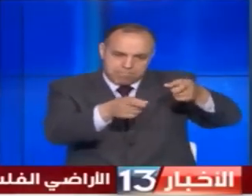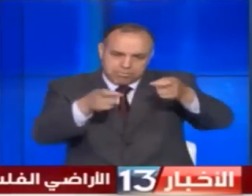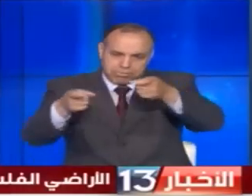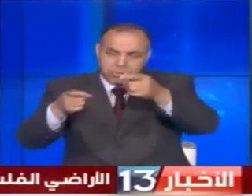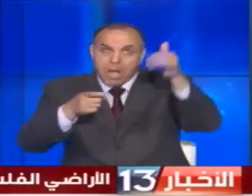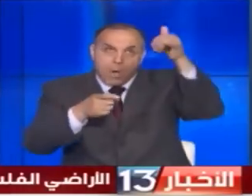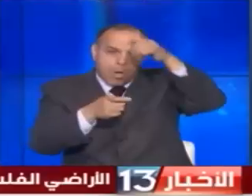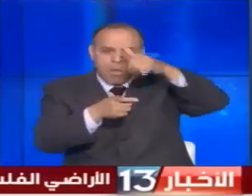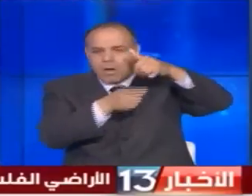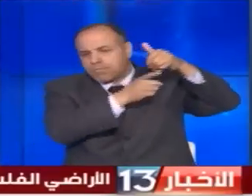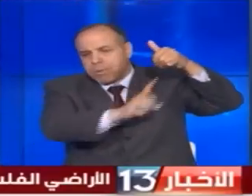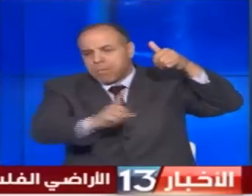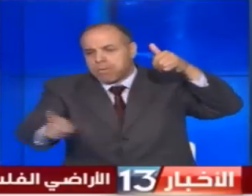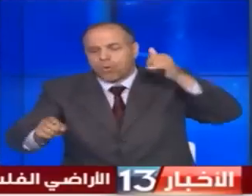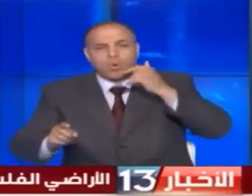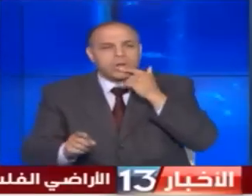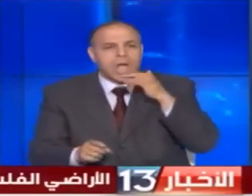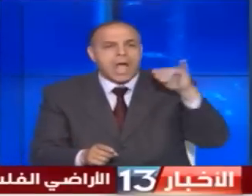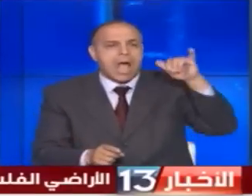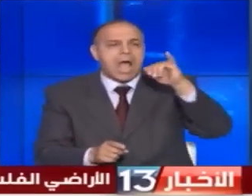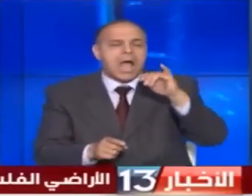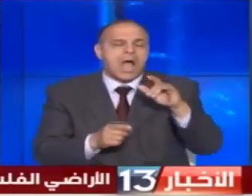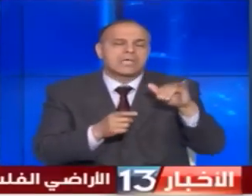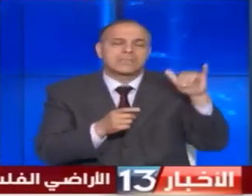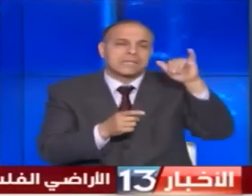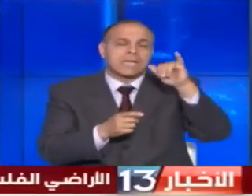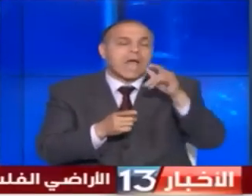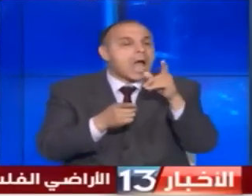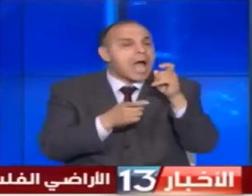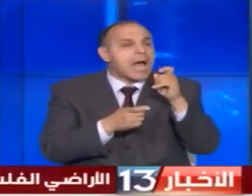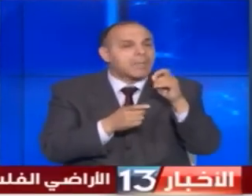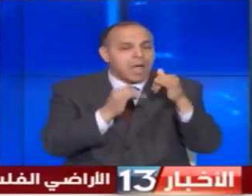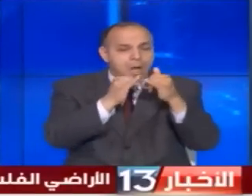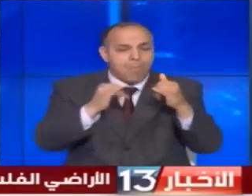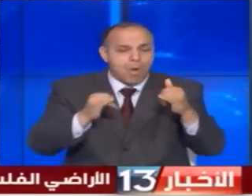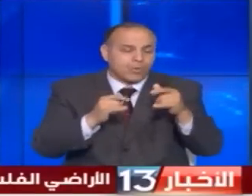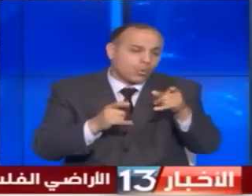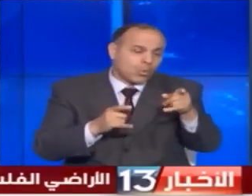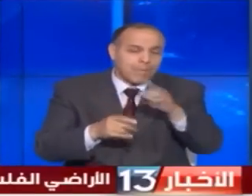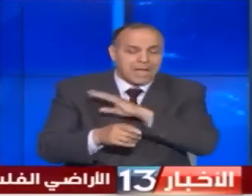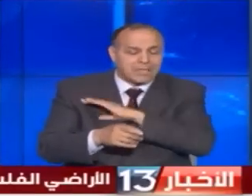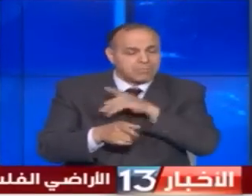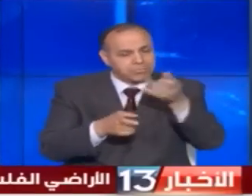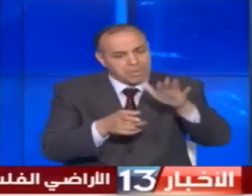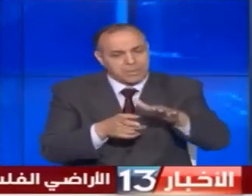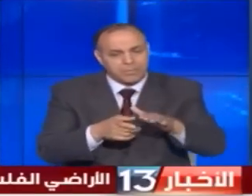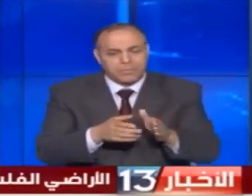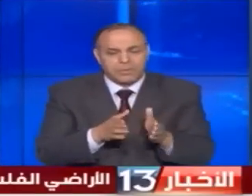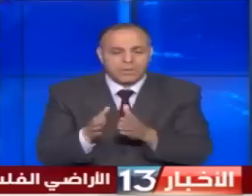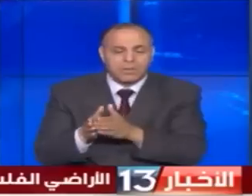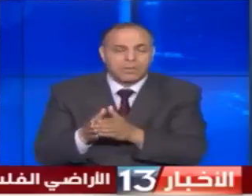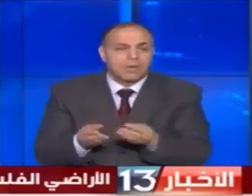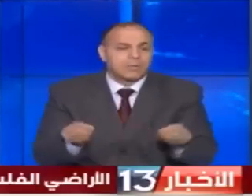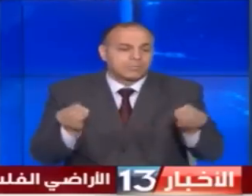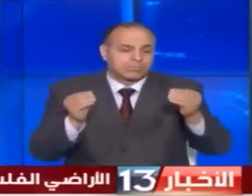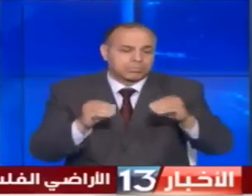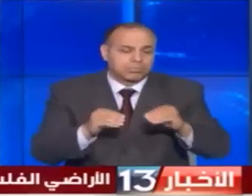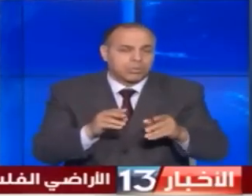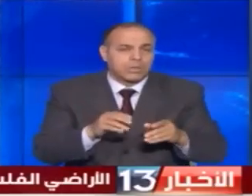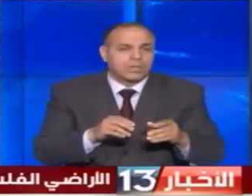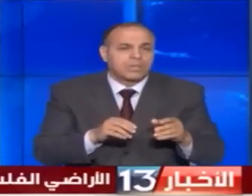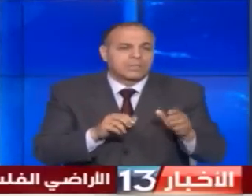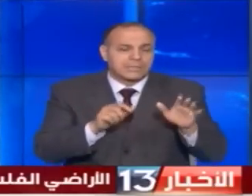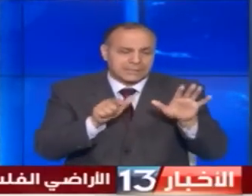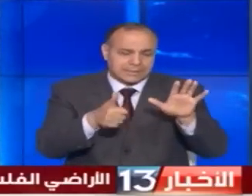جويه شنها الطيران الحربي الاسرائيلي على مخيم المغازي في غزه وتنظف هذه الحصيله الى سته